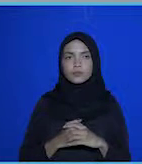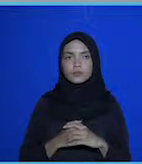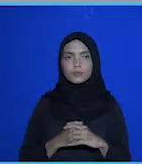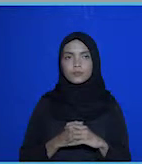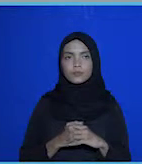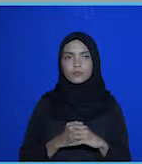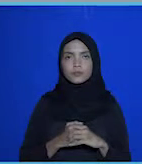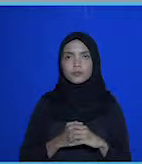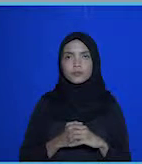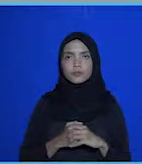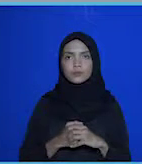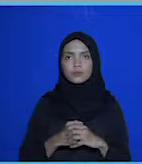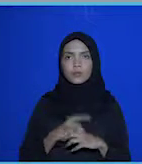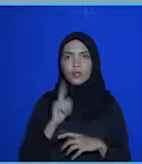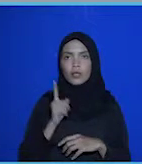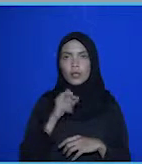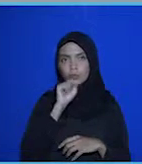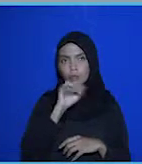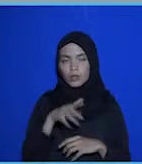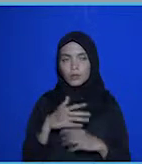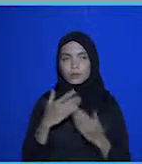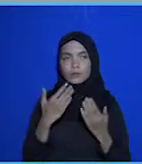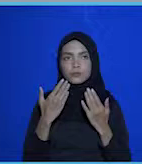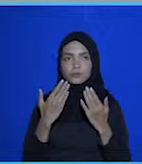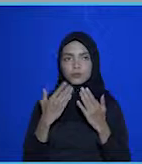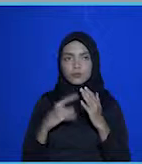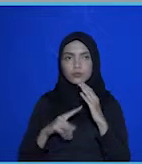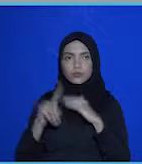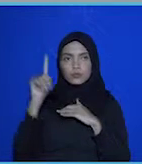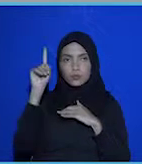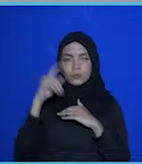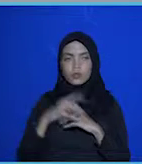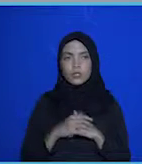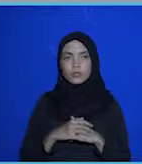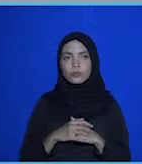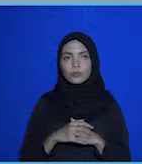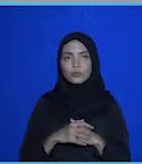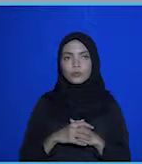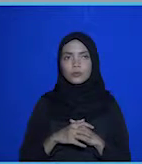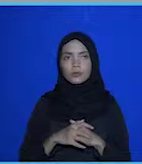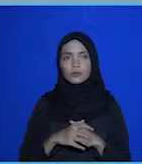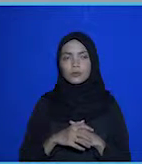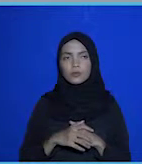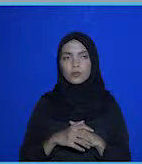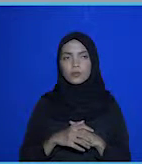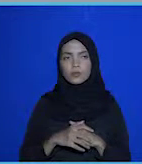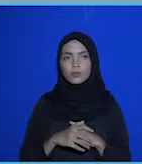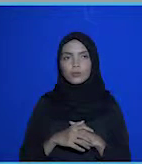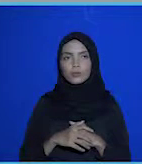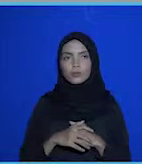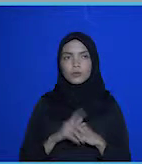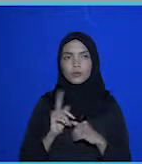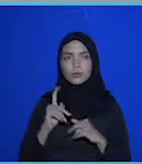sampaikan adalah puji syukur kehadirat Allah Subhanahu wa taala bahwa hingga saat ini kita semua